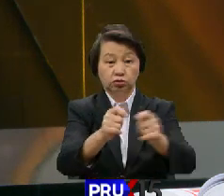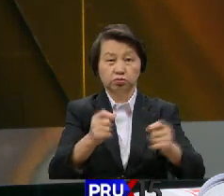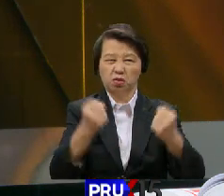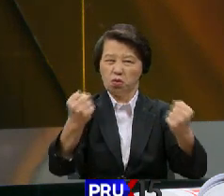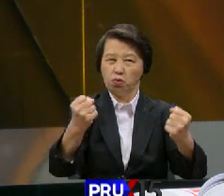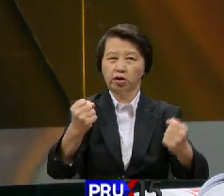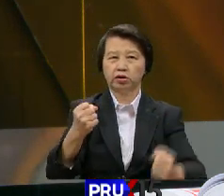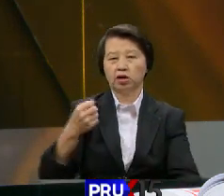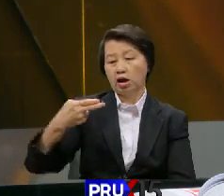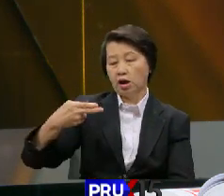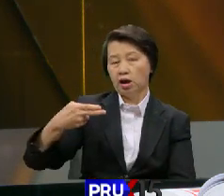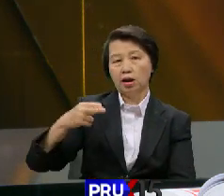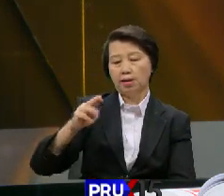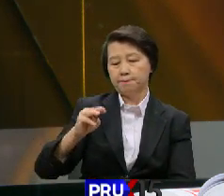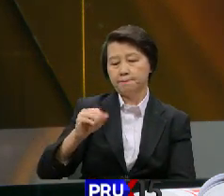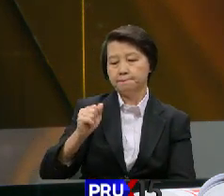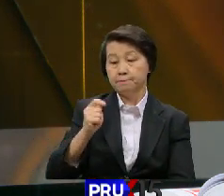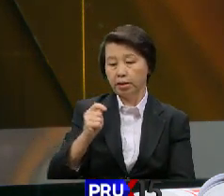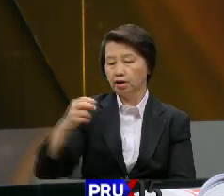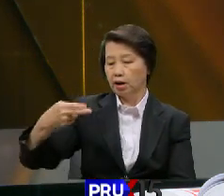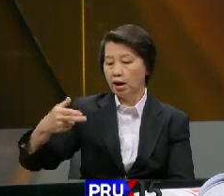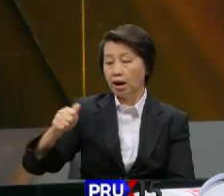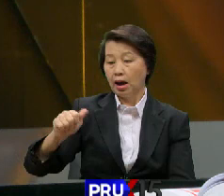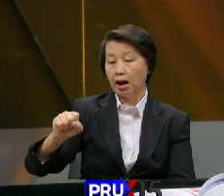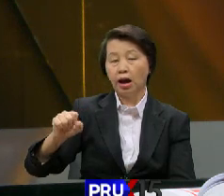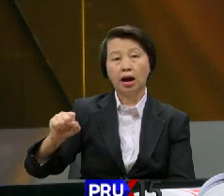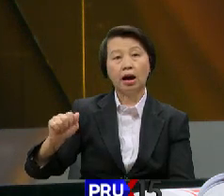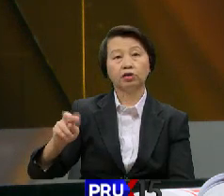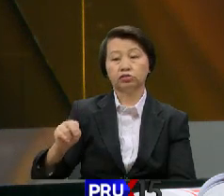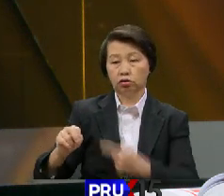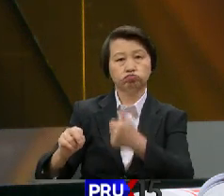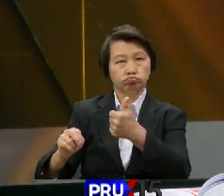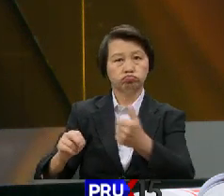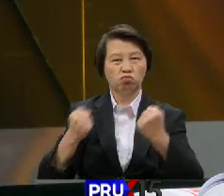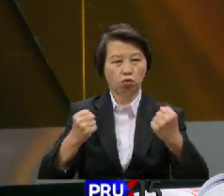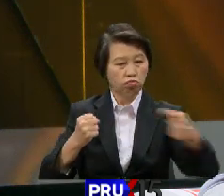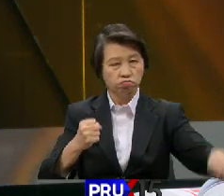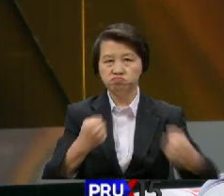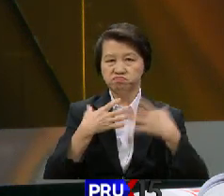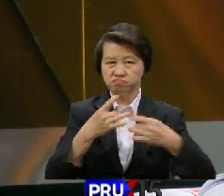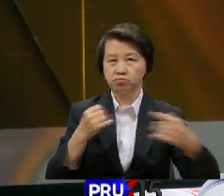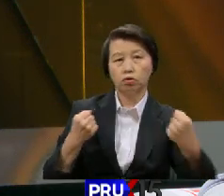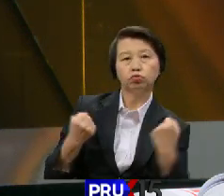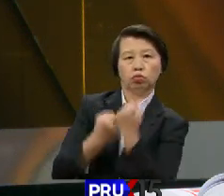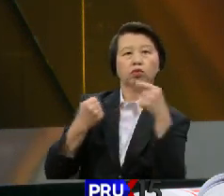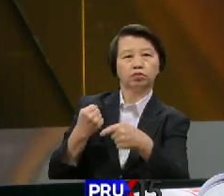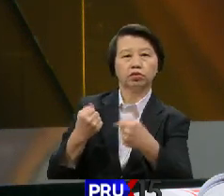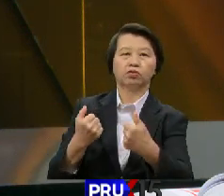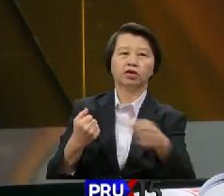sukar untuk kita keluarkan beliau daripada Rantau karena dilihat kekuatannya di situ tapi dengan gabungan